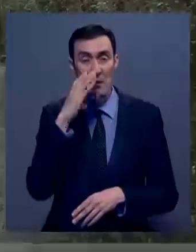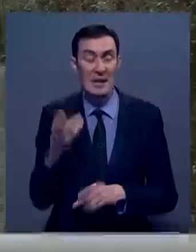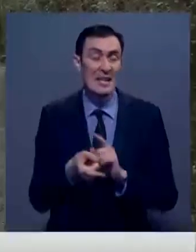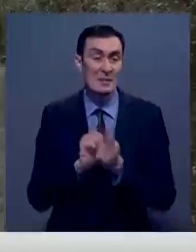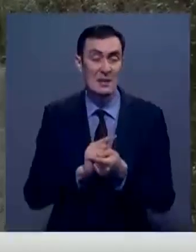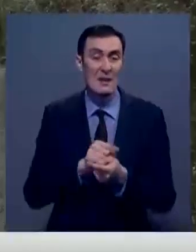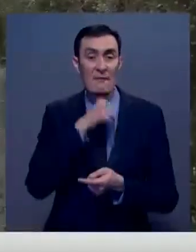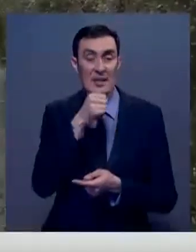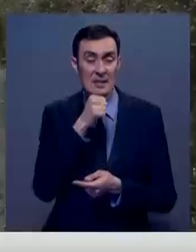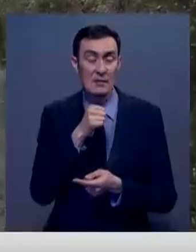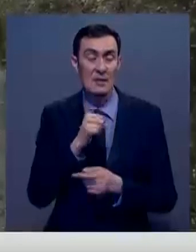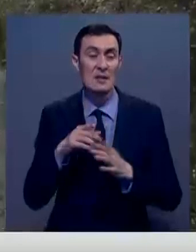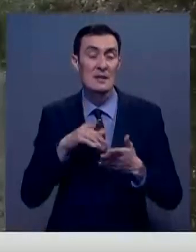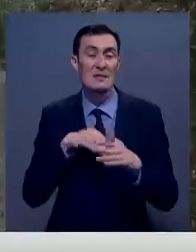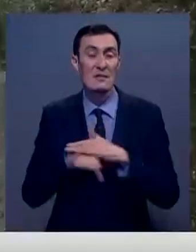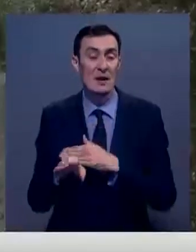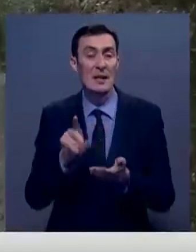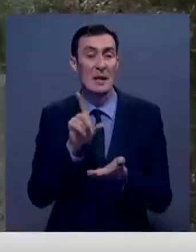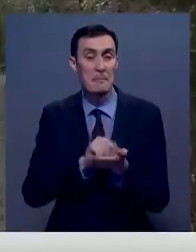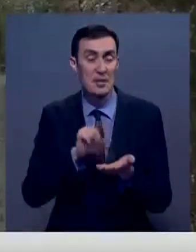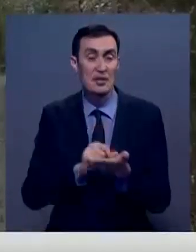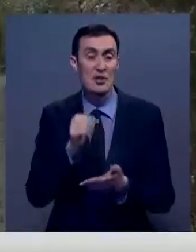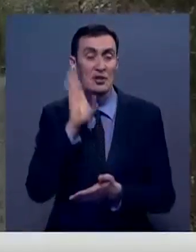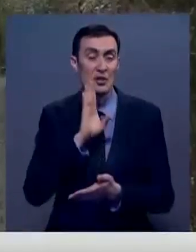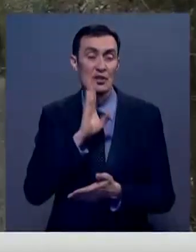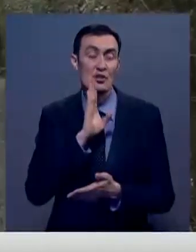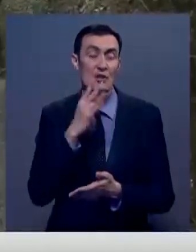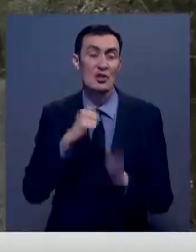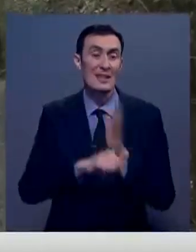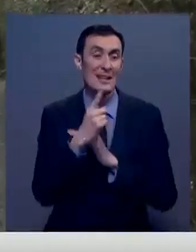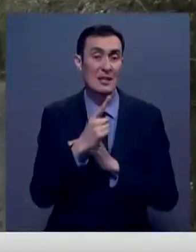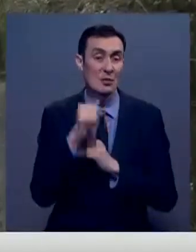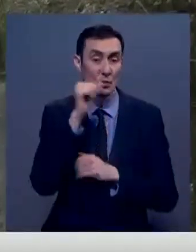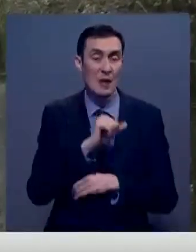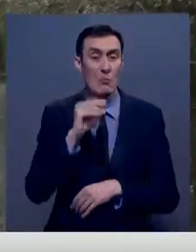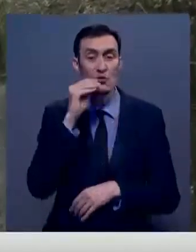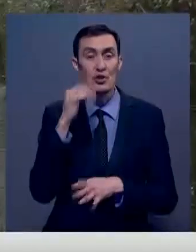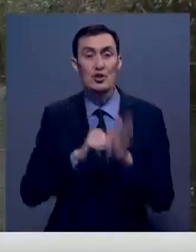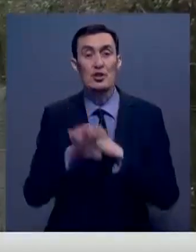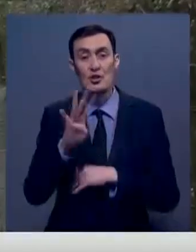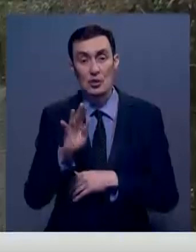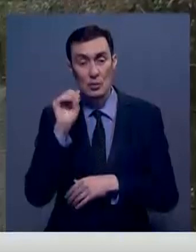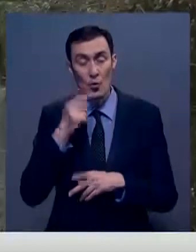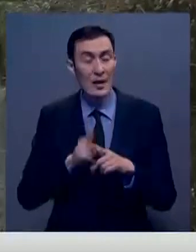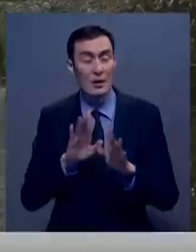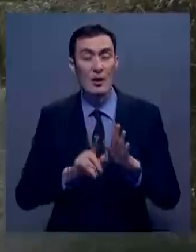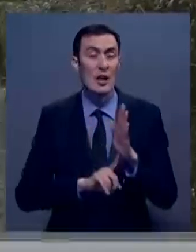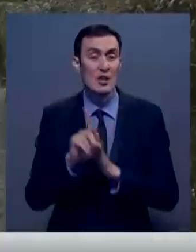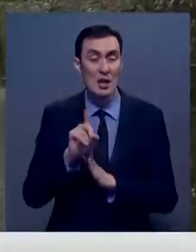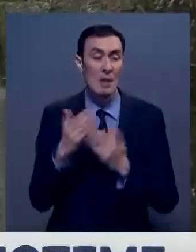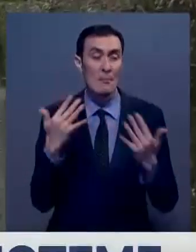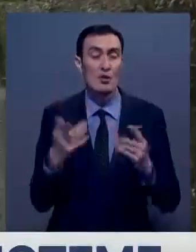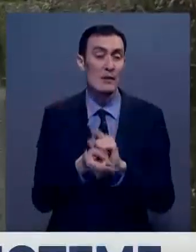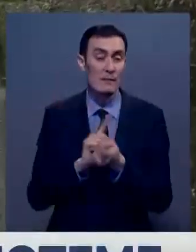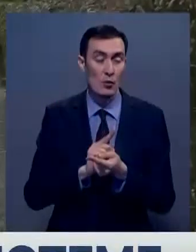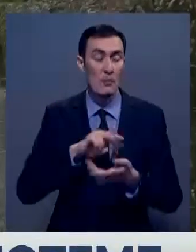изменились возрастные рамки выхода на пенсию. Для женщин это 61 год, а для мужчин 64. Однако это лишь начало большой реформы,